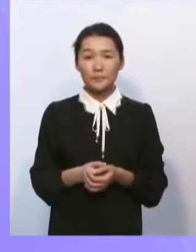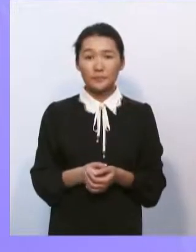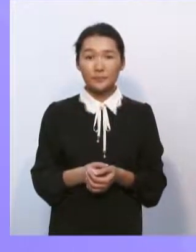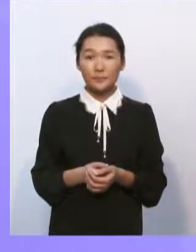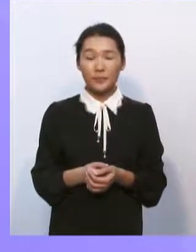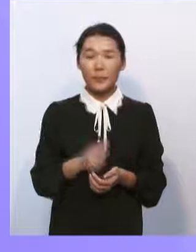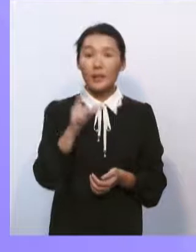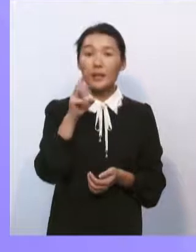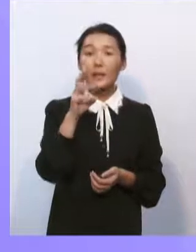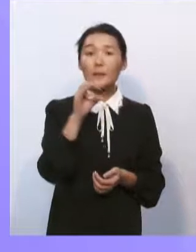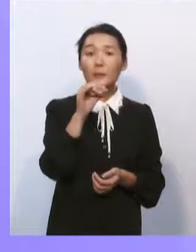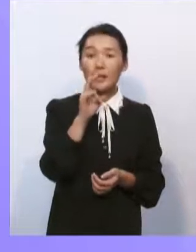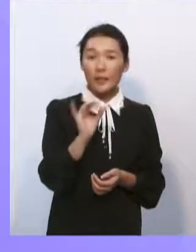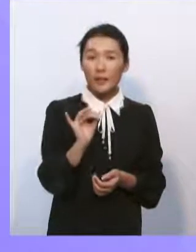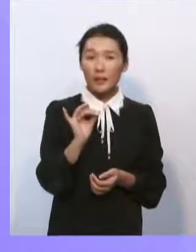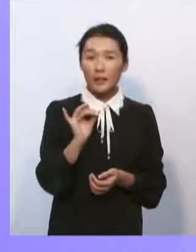Эмнени?